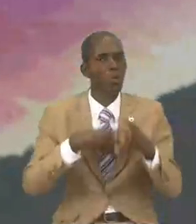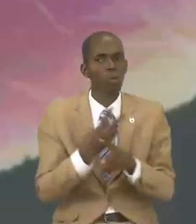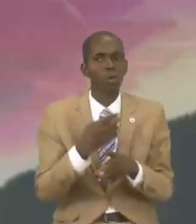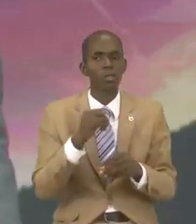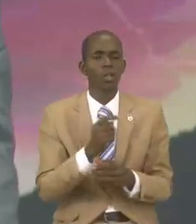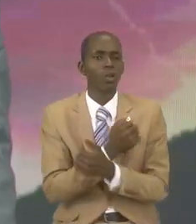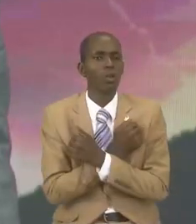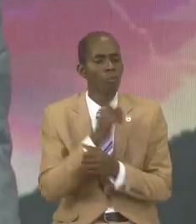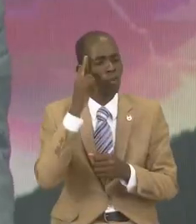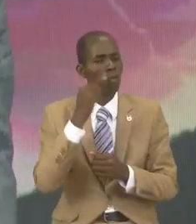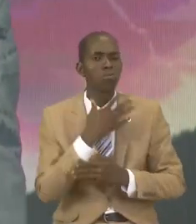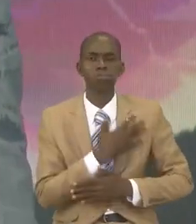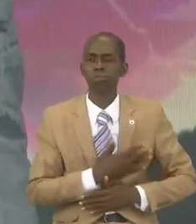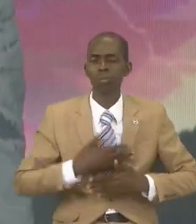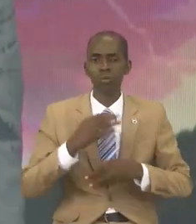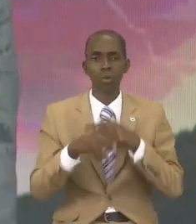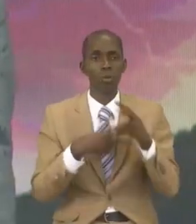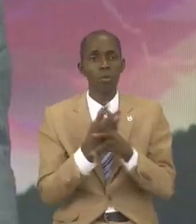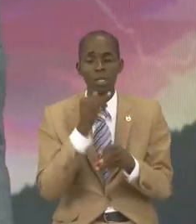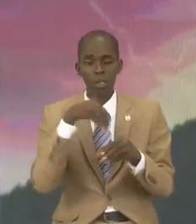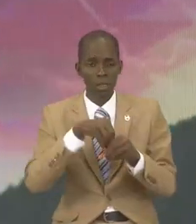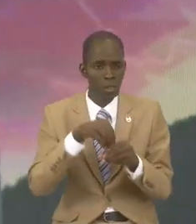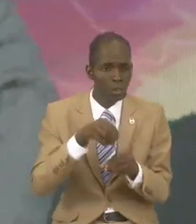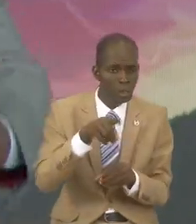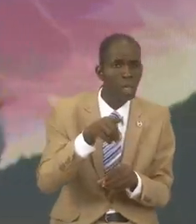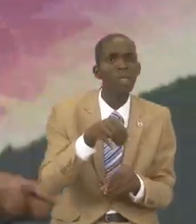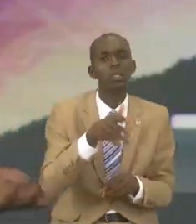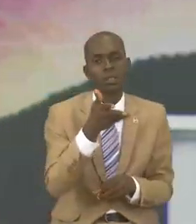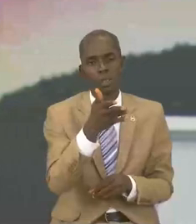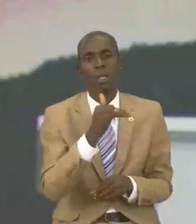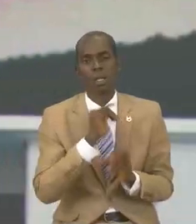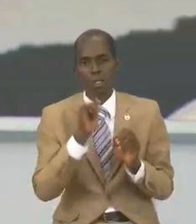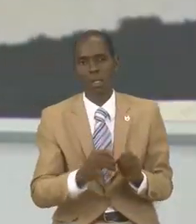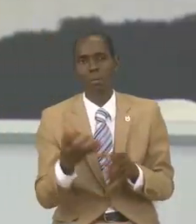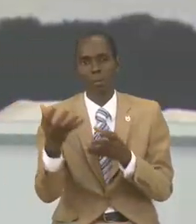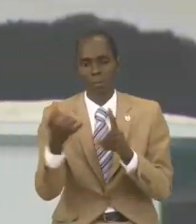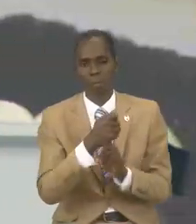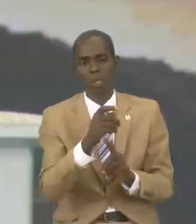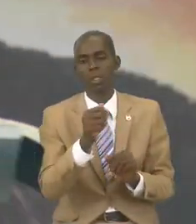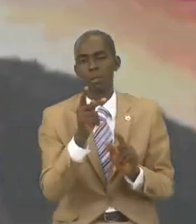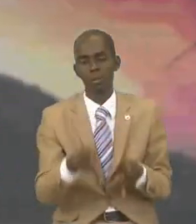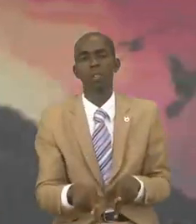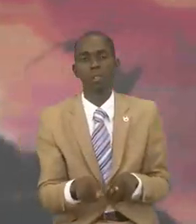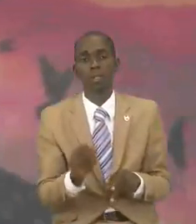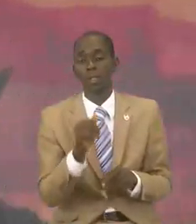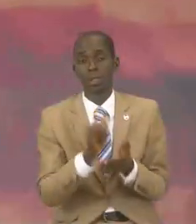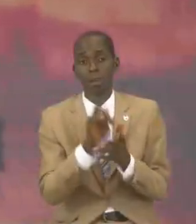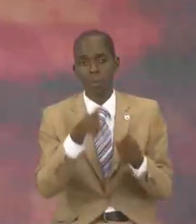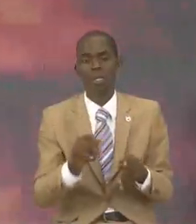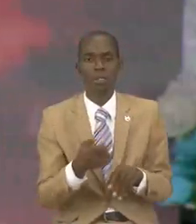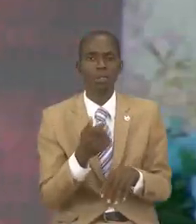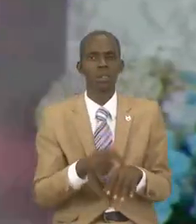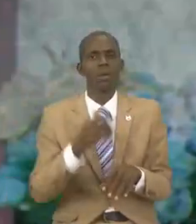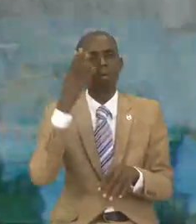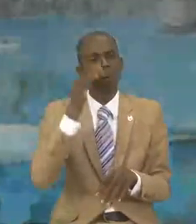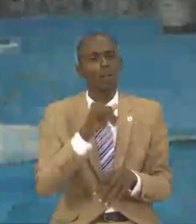des plaisirs de la chair est encore là-bas. Je peux l'avoir à tout moment. Pourquoi ne pas venir à Christ en ce moment